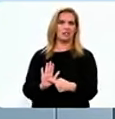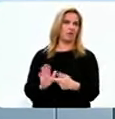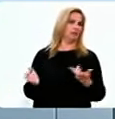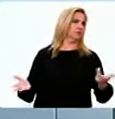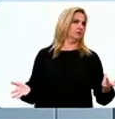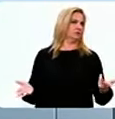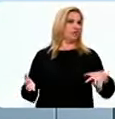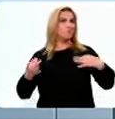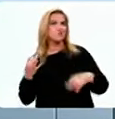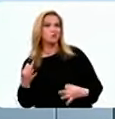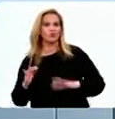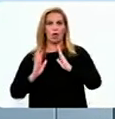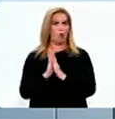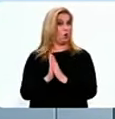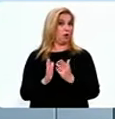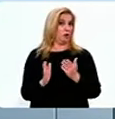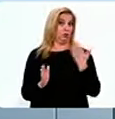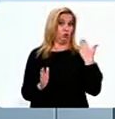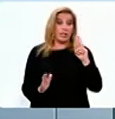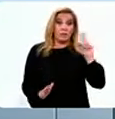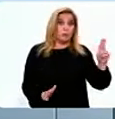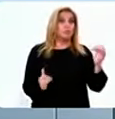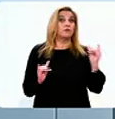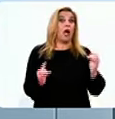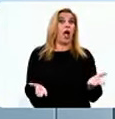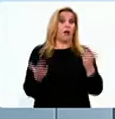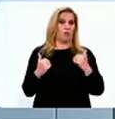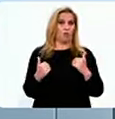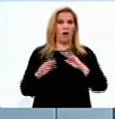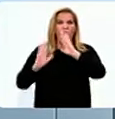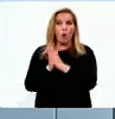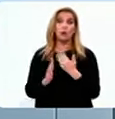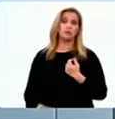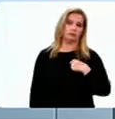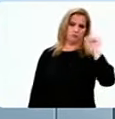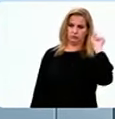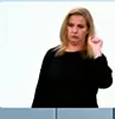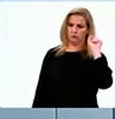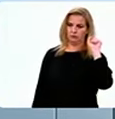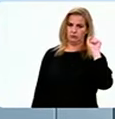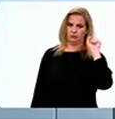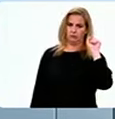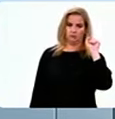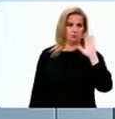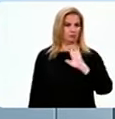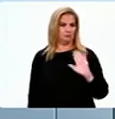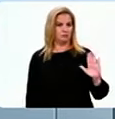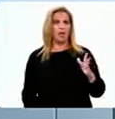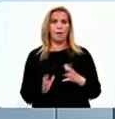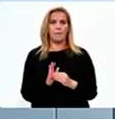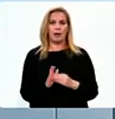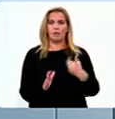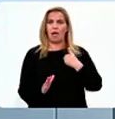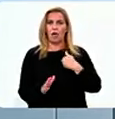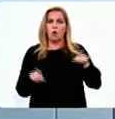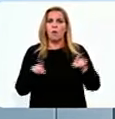lifestyle στα μπουζούκια κτλ. Δεν είχαν γίνει όλα αυτά. Και επειδή εγώ με όλα αυτά είμαι αντίθετος, με το ανεβαίνουμε με το σύντροφό μας ή το σύζυγό